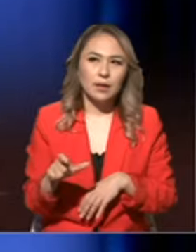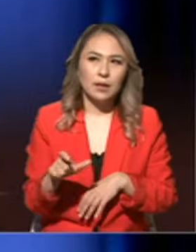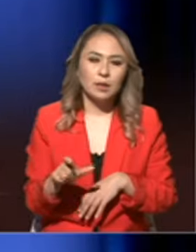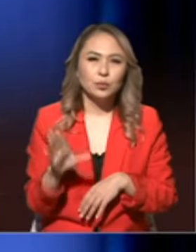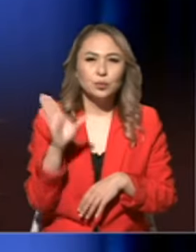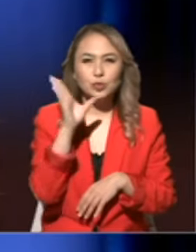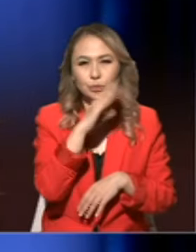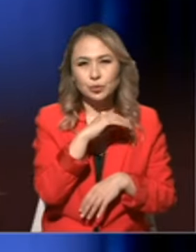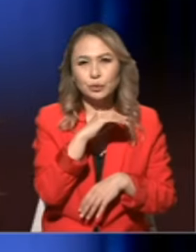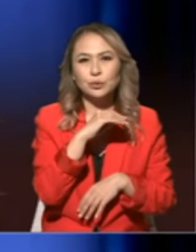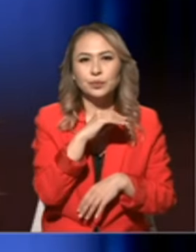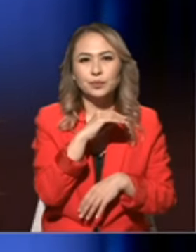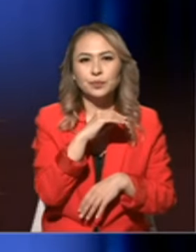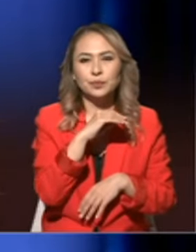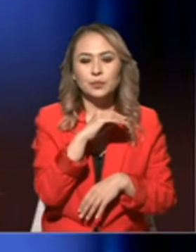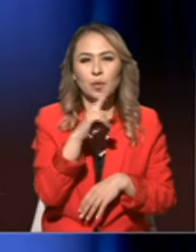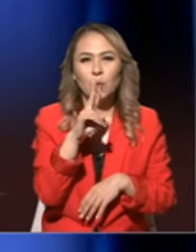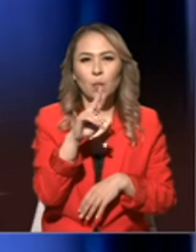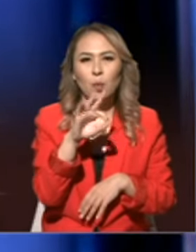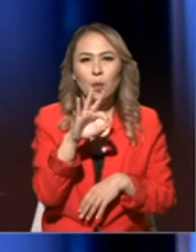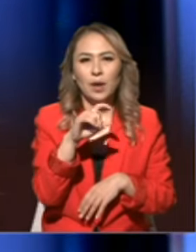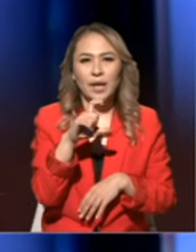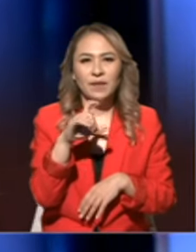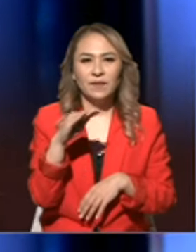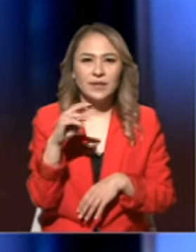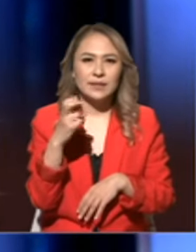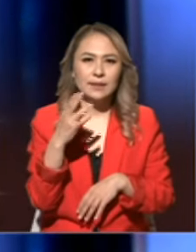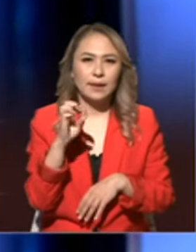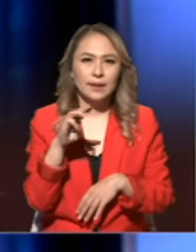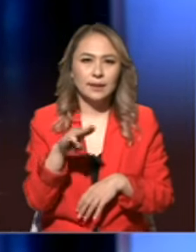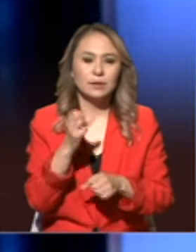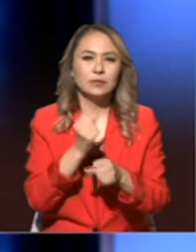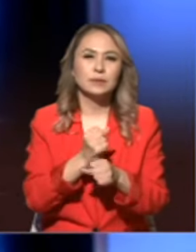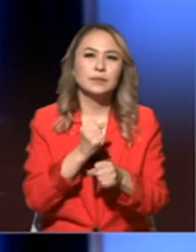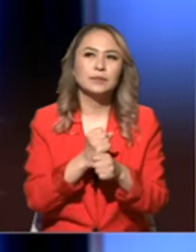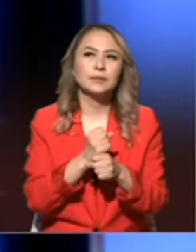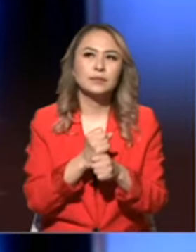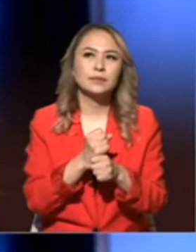мүмкін коэффициент надбавка дейді. Былай айтқанда